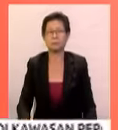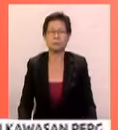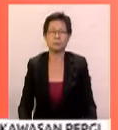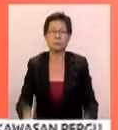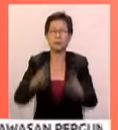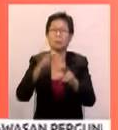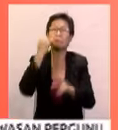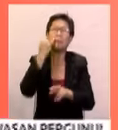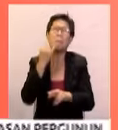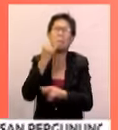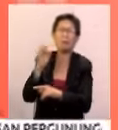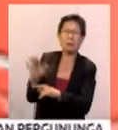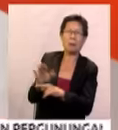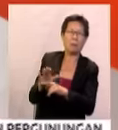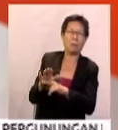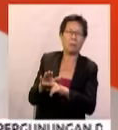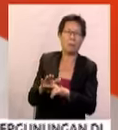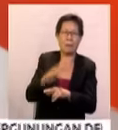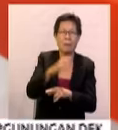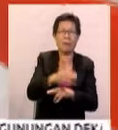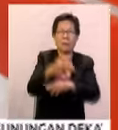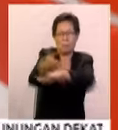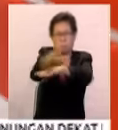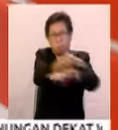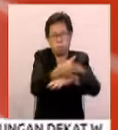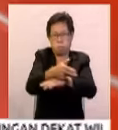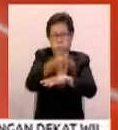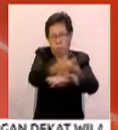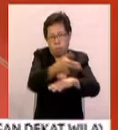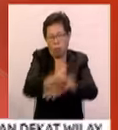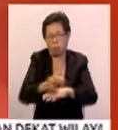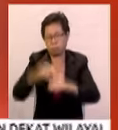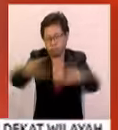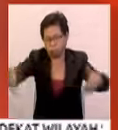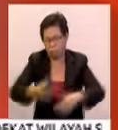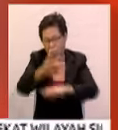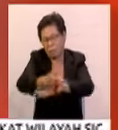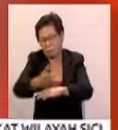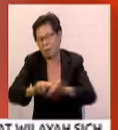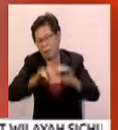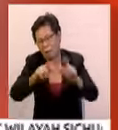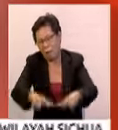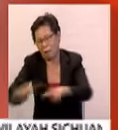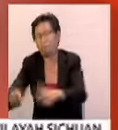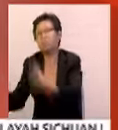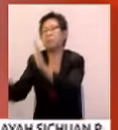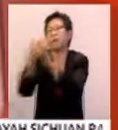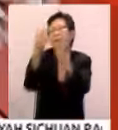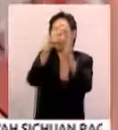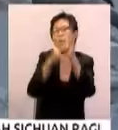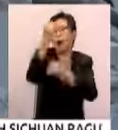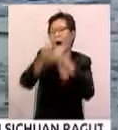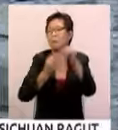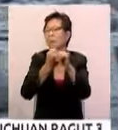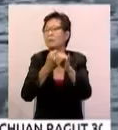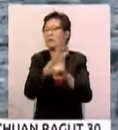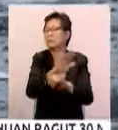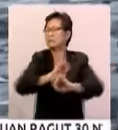Rejim Zionis turut menempatkan aset ketenteraan di kawasan sempadan. Tindakan tersebut merupakan pelanggaran undang-undang antarabangsa